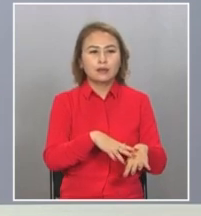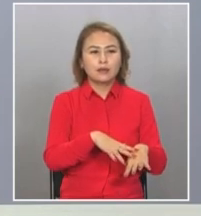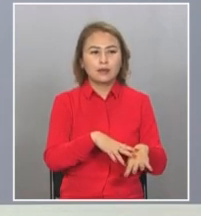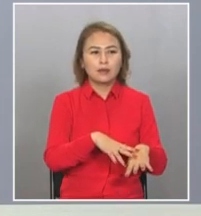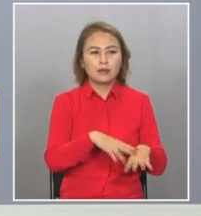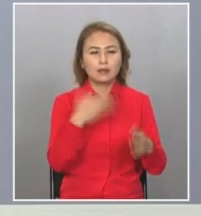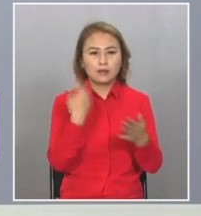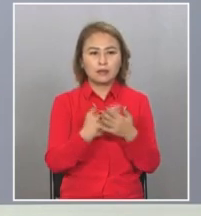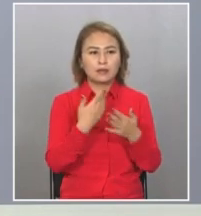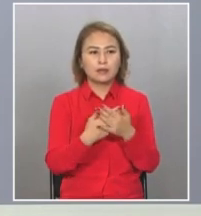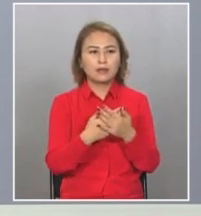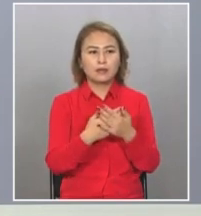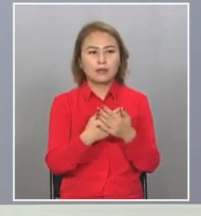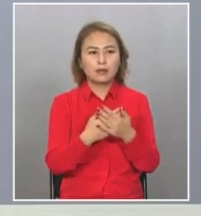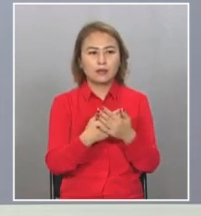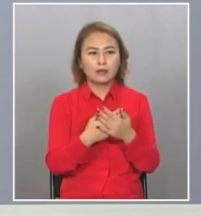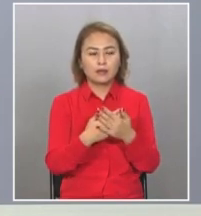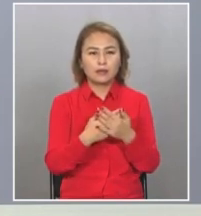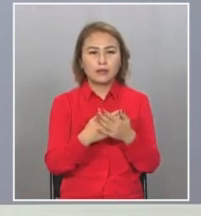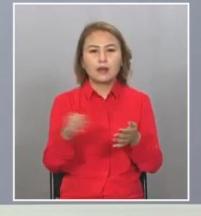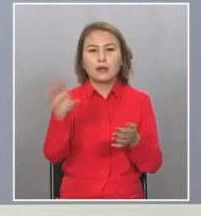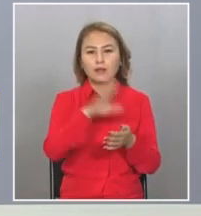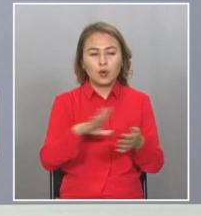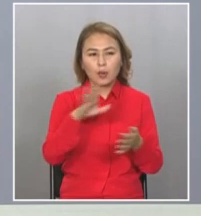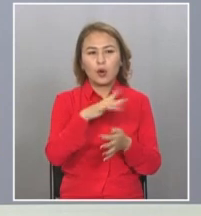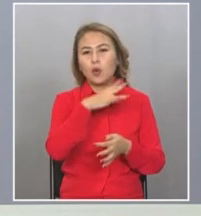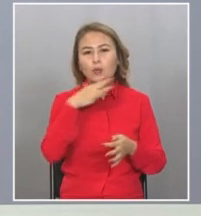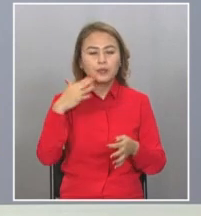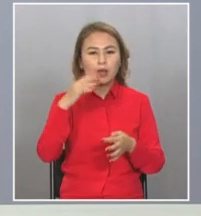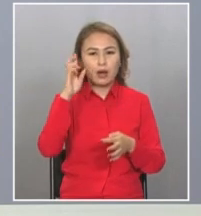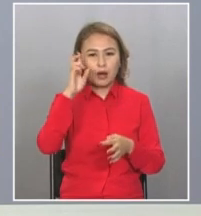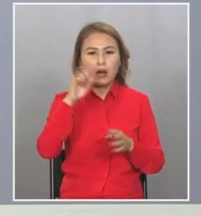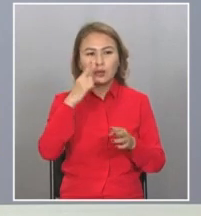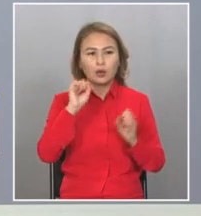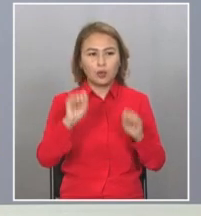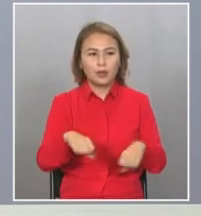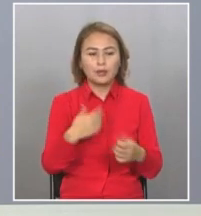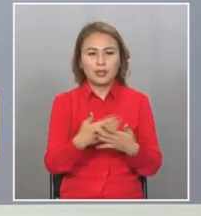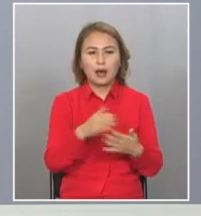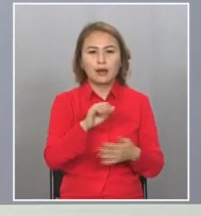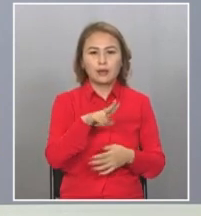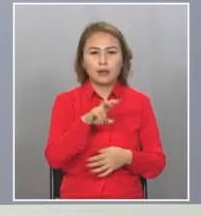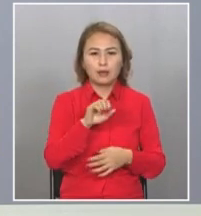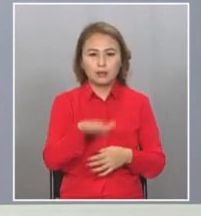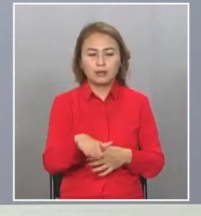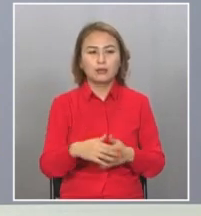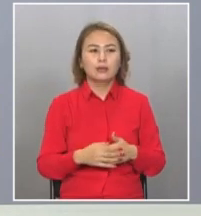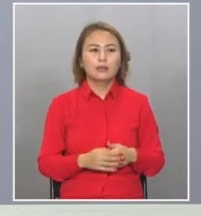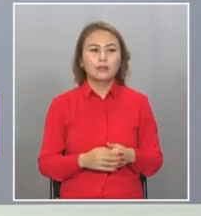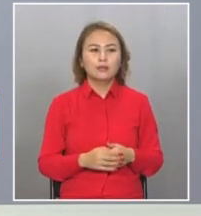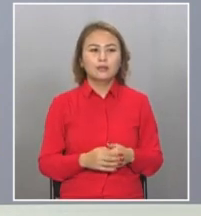климат, мысалға оған жалпы Европаның көптеген елдерін айтуға болады. Оған Атлант мұхитының әсерін айтуға